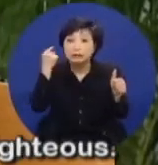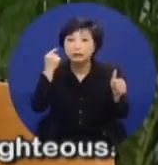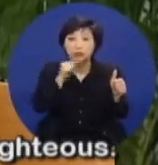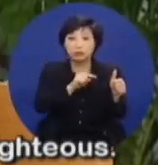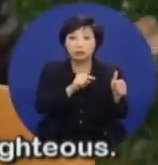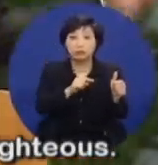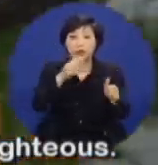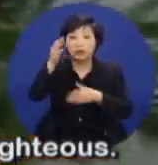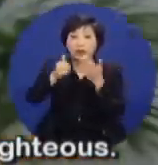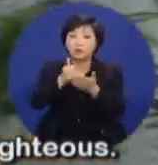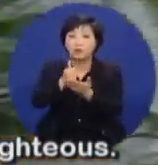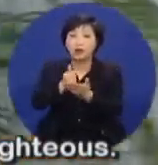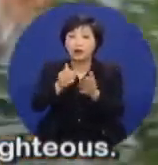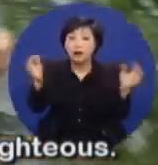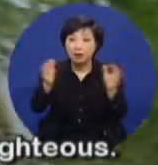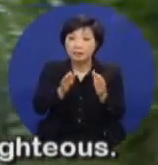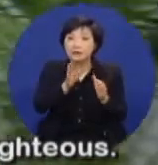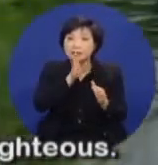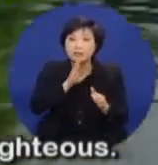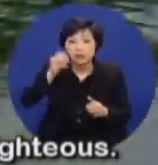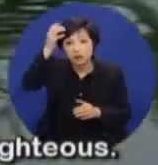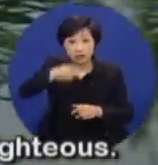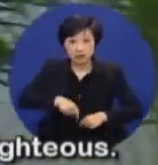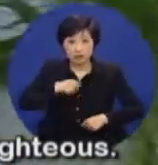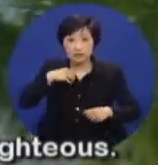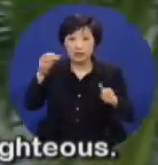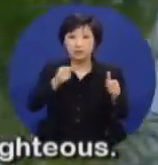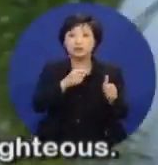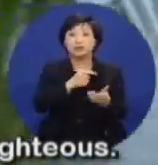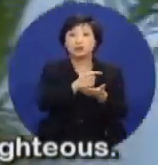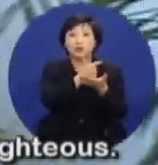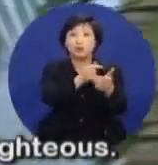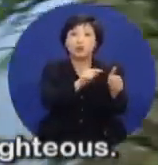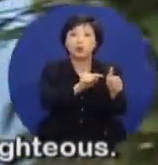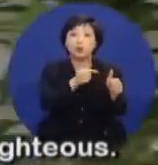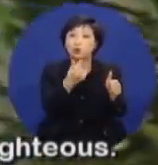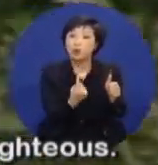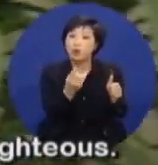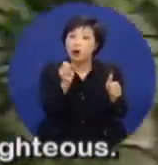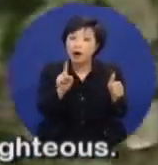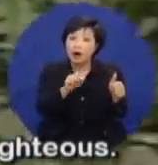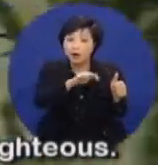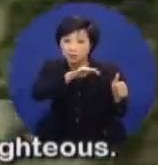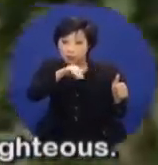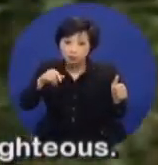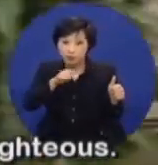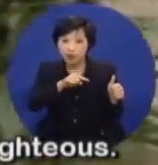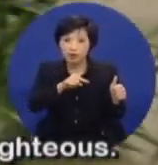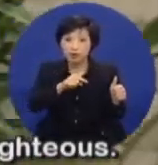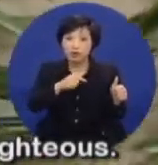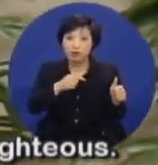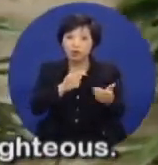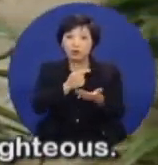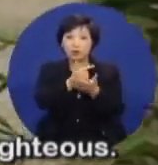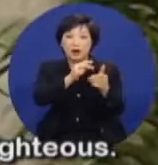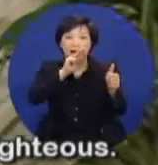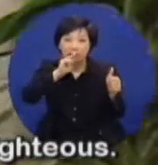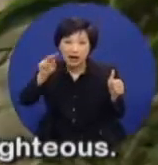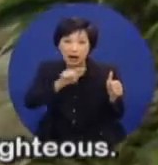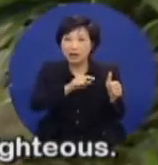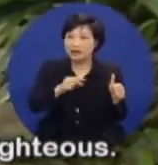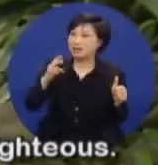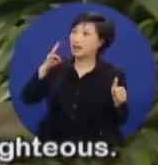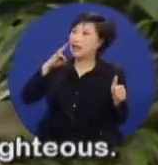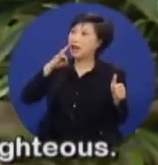하나님과 신령한 위자 있는 노아를 풀로 놓아야 이에 탕